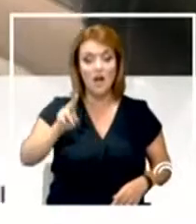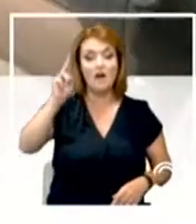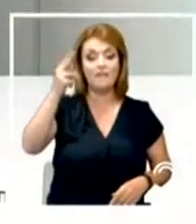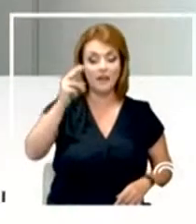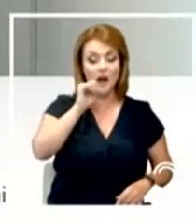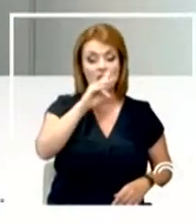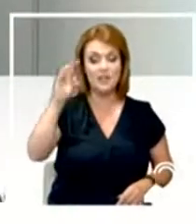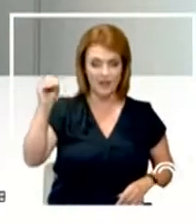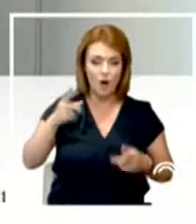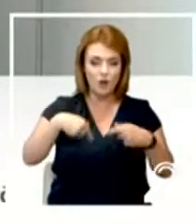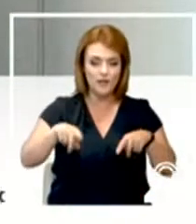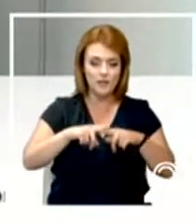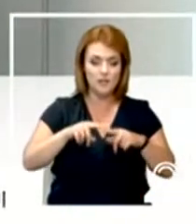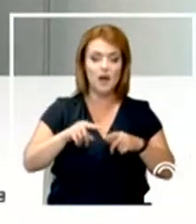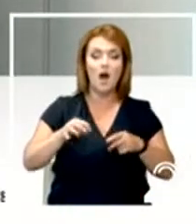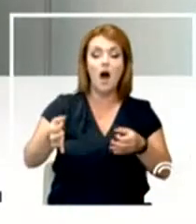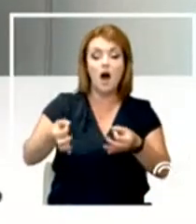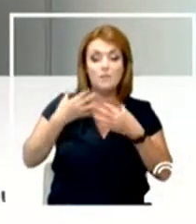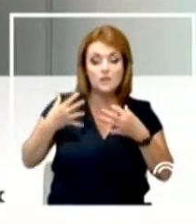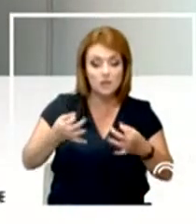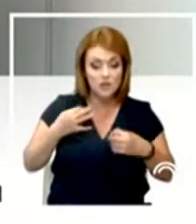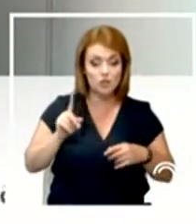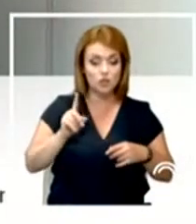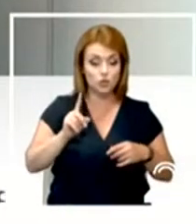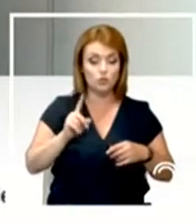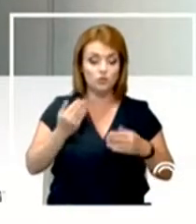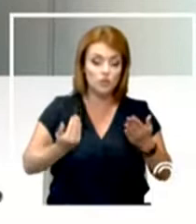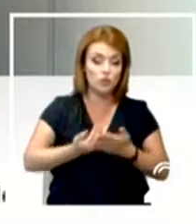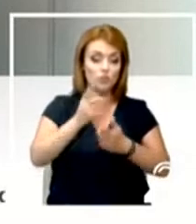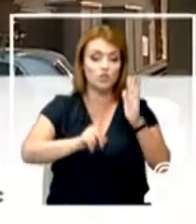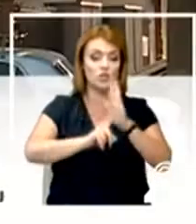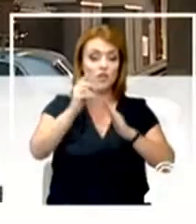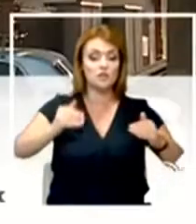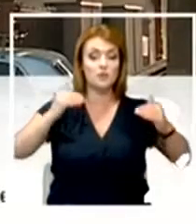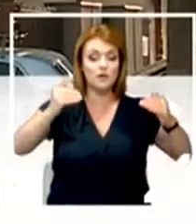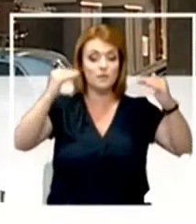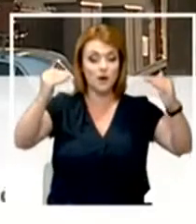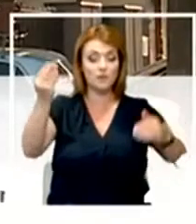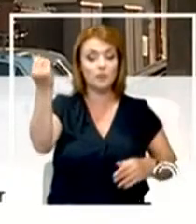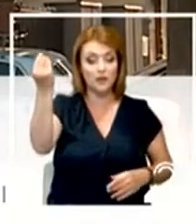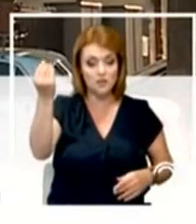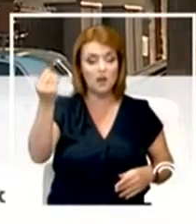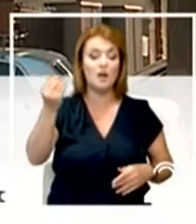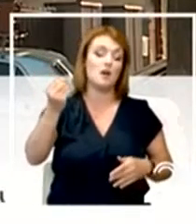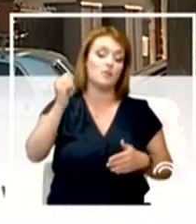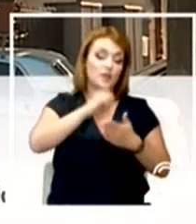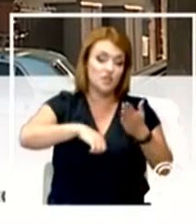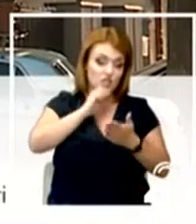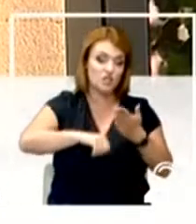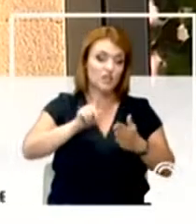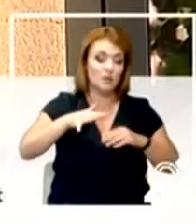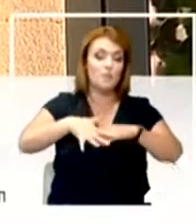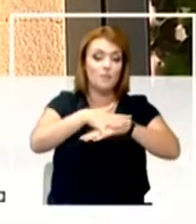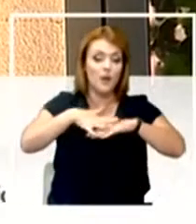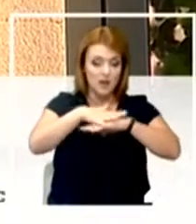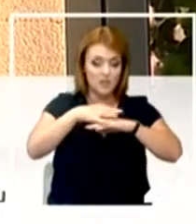Andrei a explicat printr-un comunicat de presă că majorările au loc pe fondul creșterii cotațiilor pentru produsele derivate din